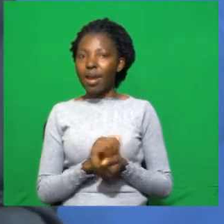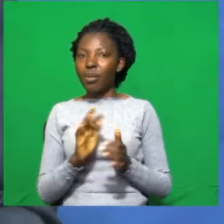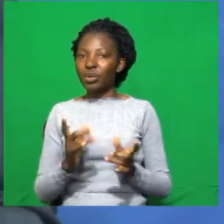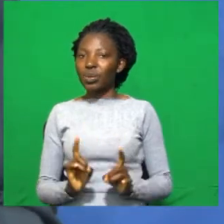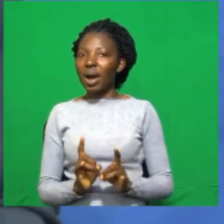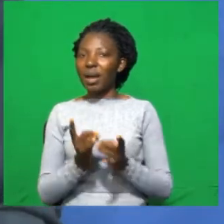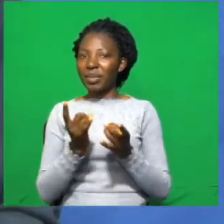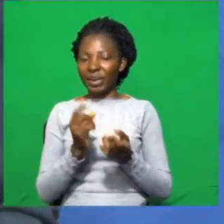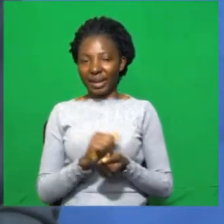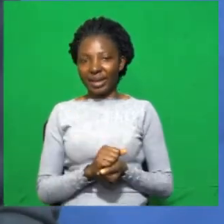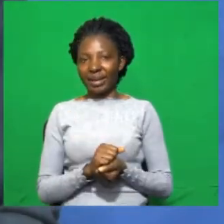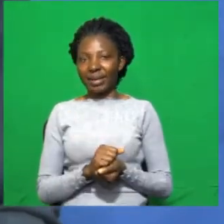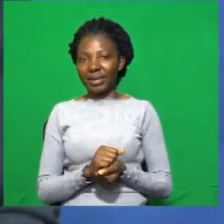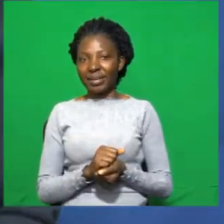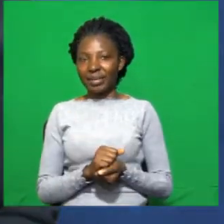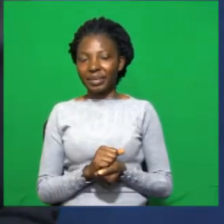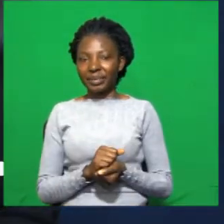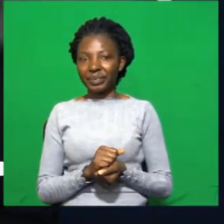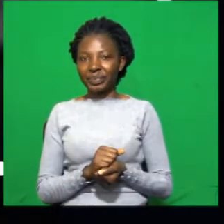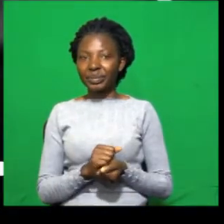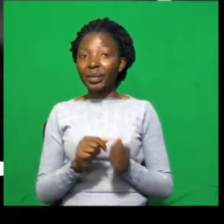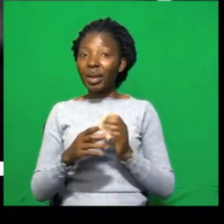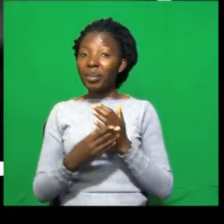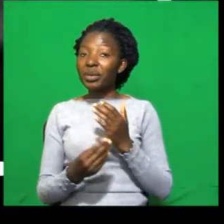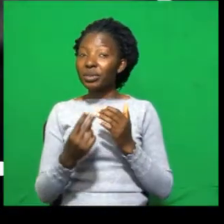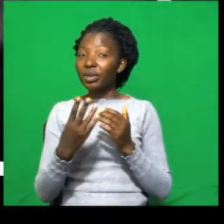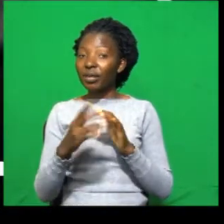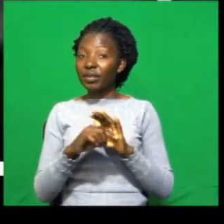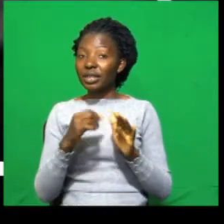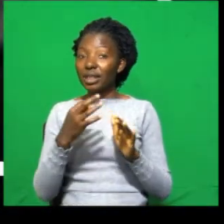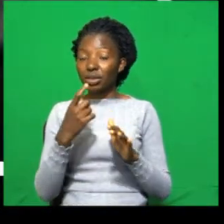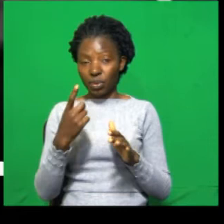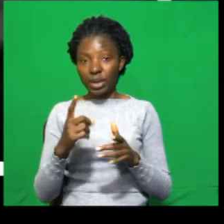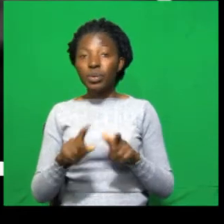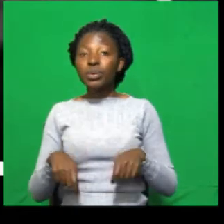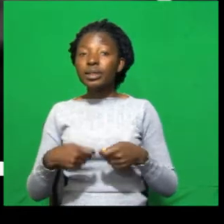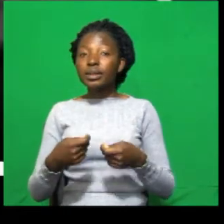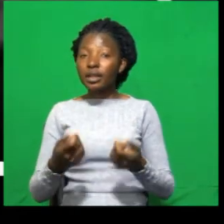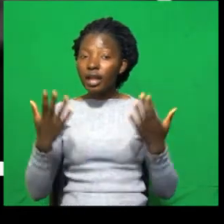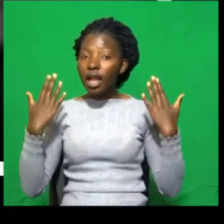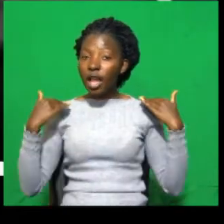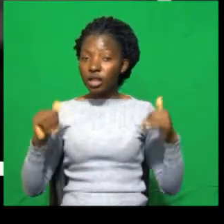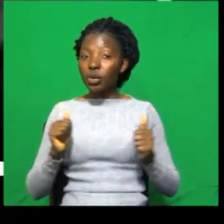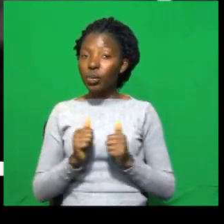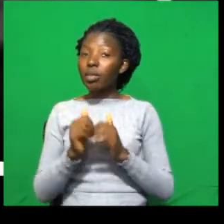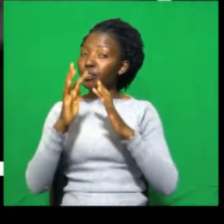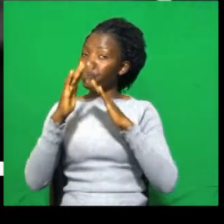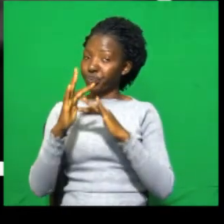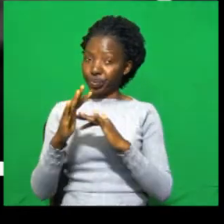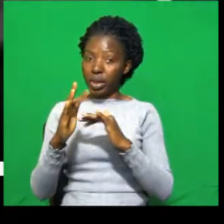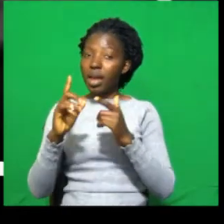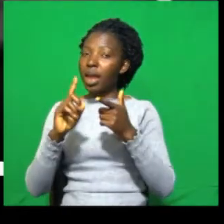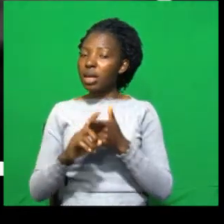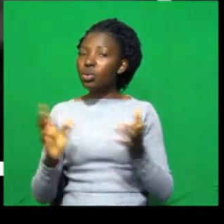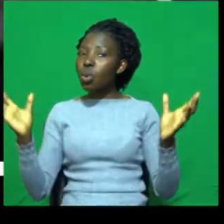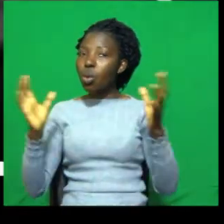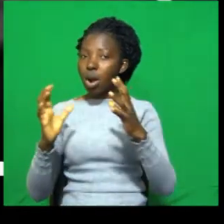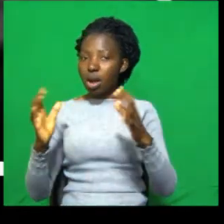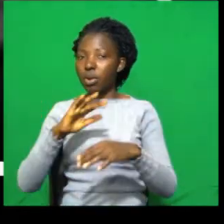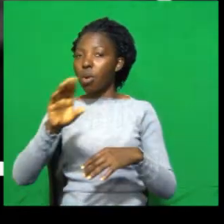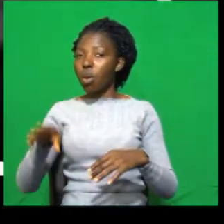chinobva chaitika ipapo? Matthew 24:31. Uchatuma vatumwa vake nehwamanda huru.